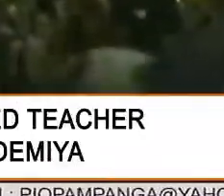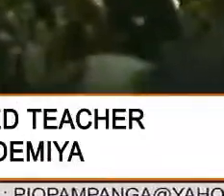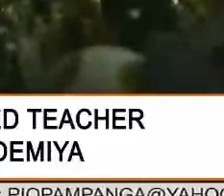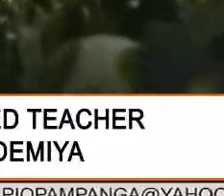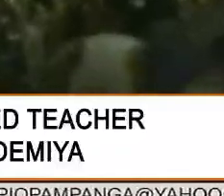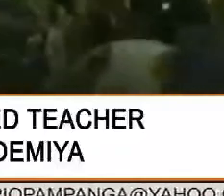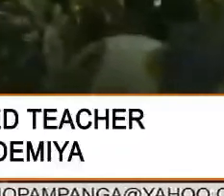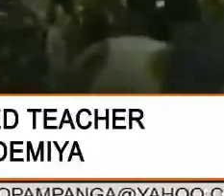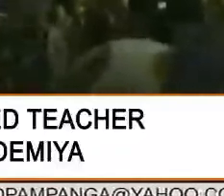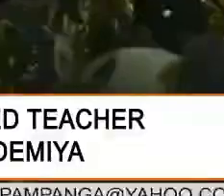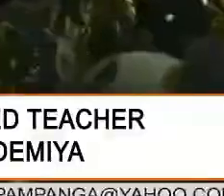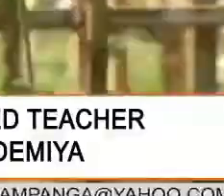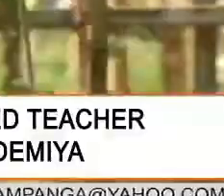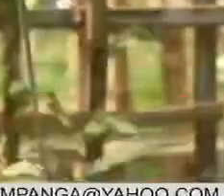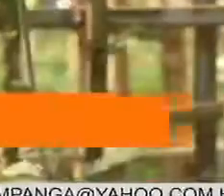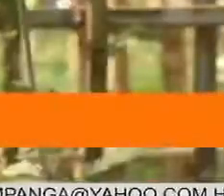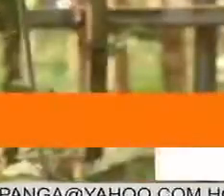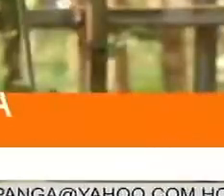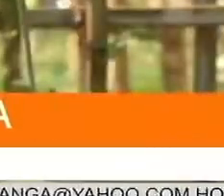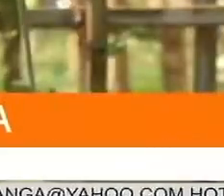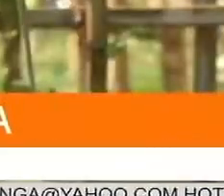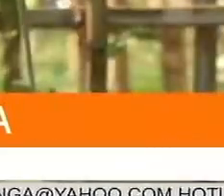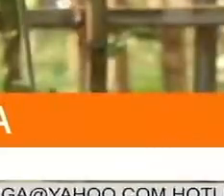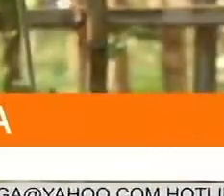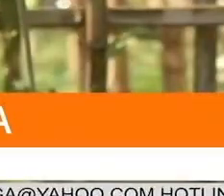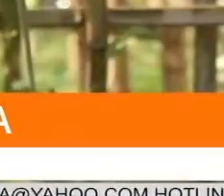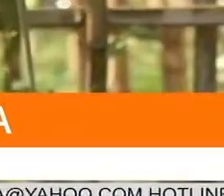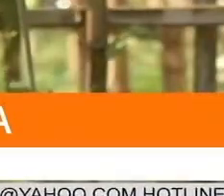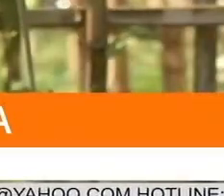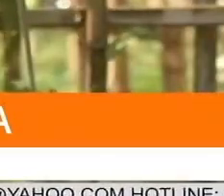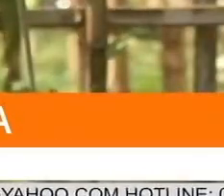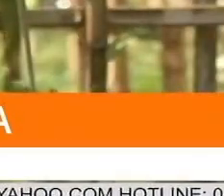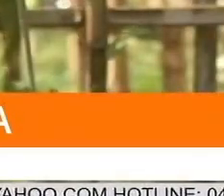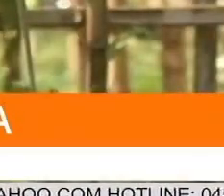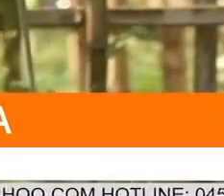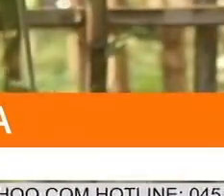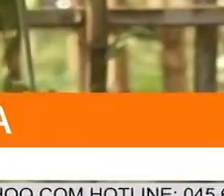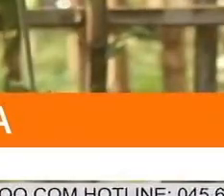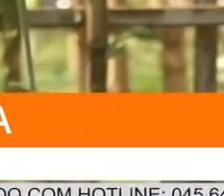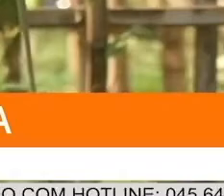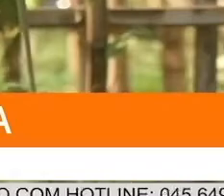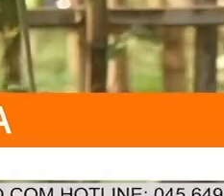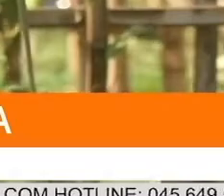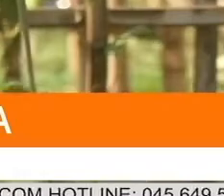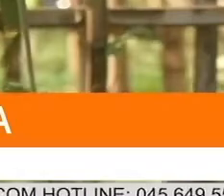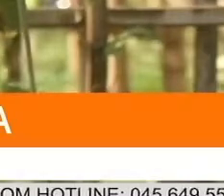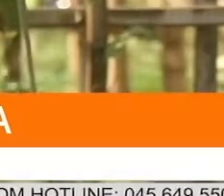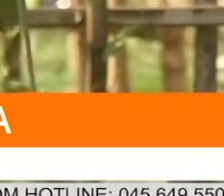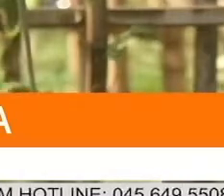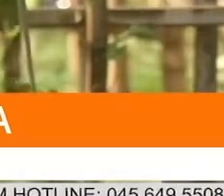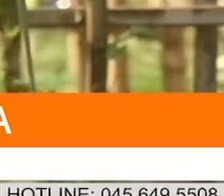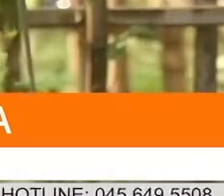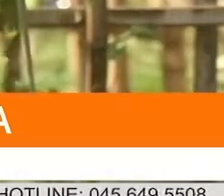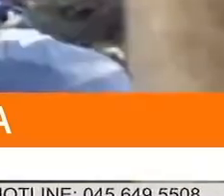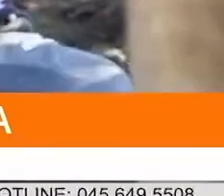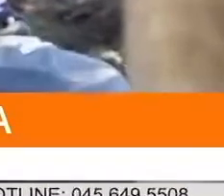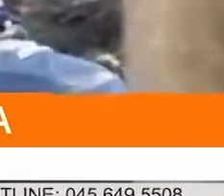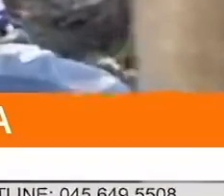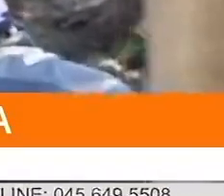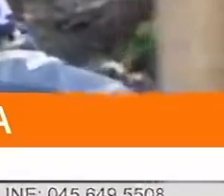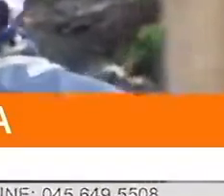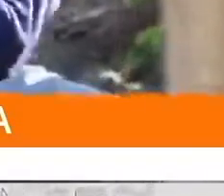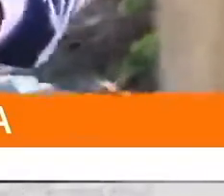planting skills, papayo ko sa mga kasama kong nurseries, lalo sa mga teachers na hindi major